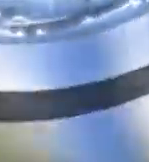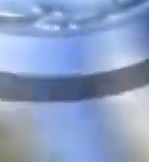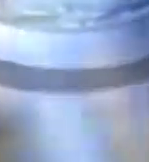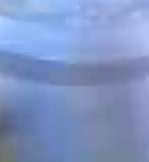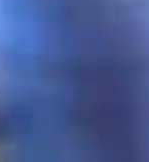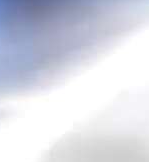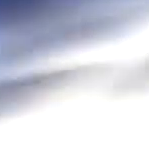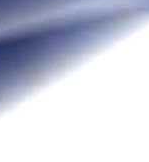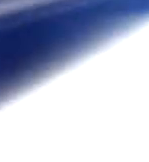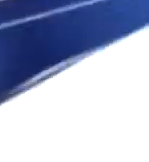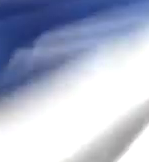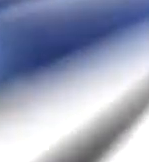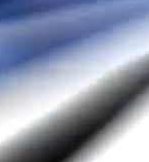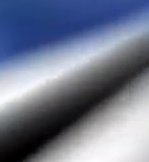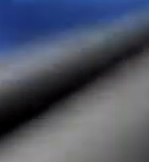Музика